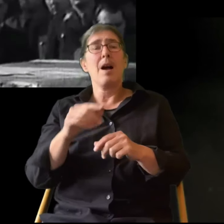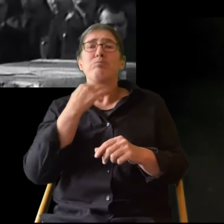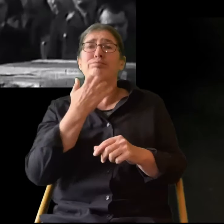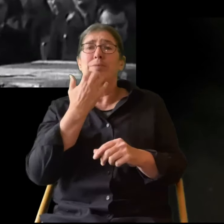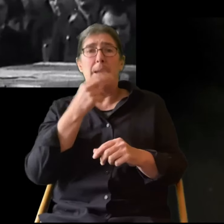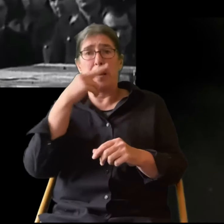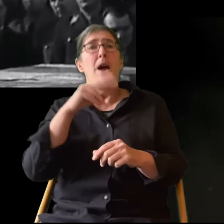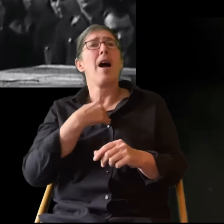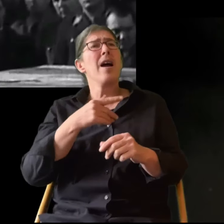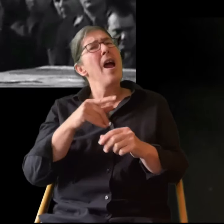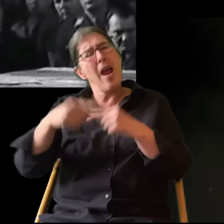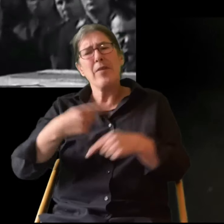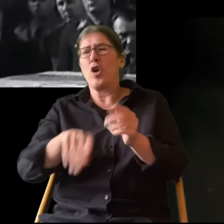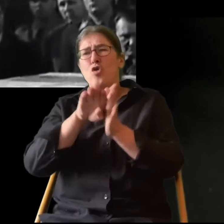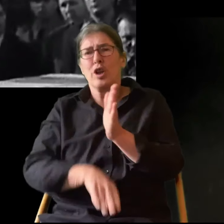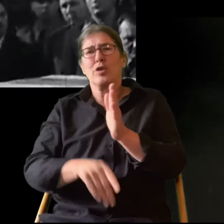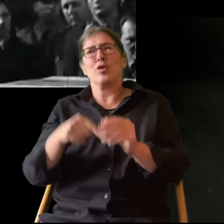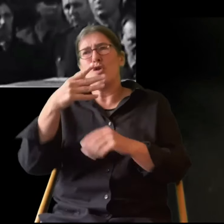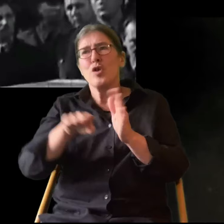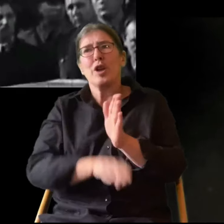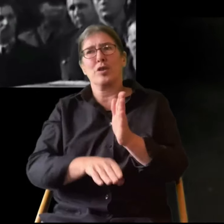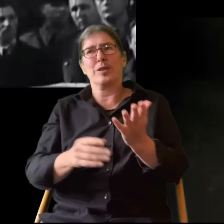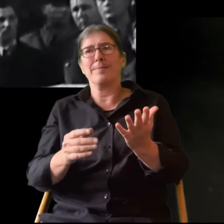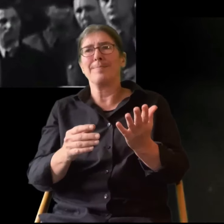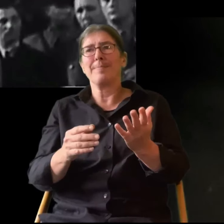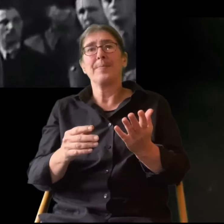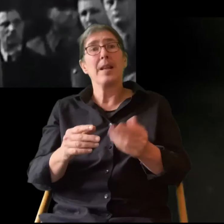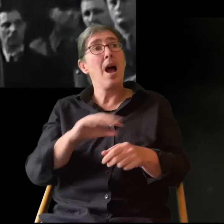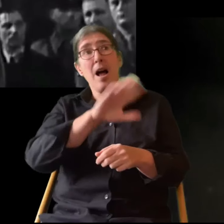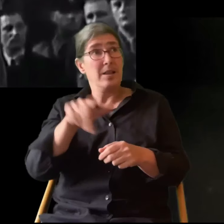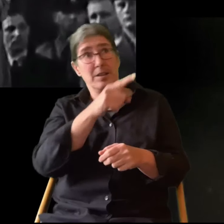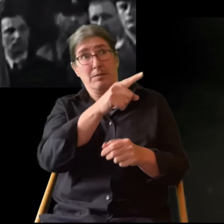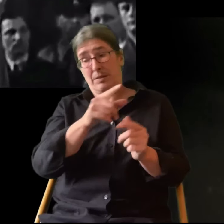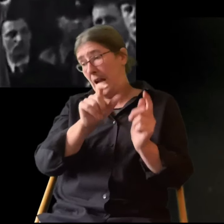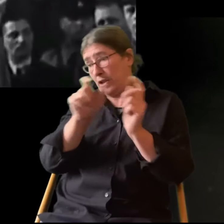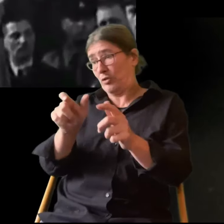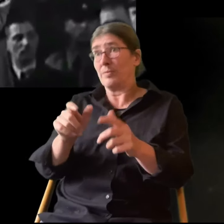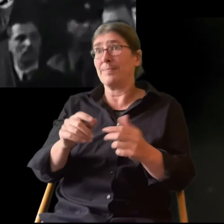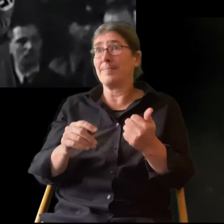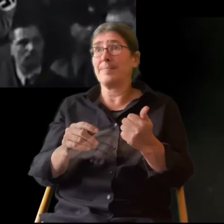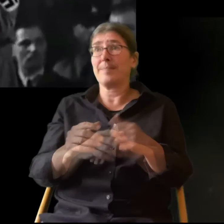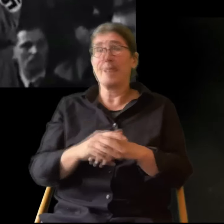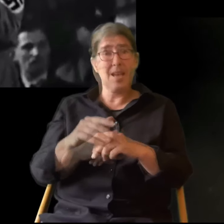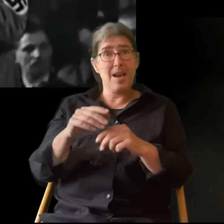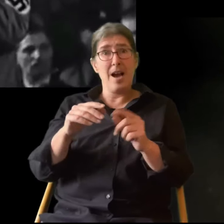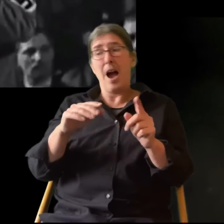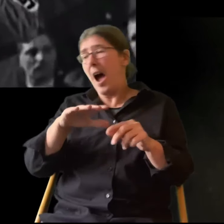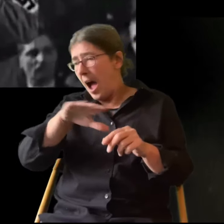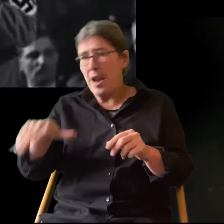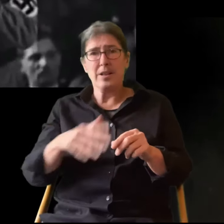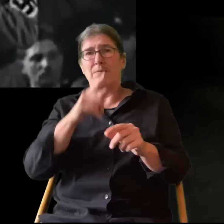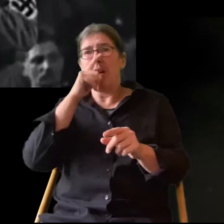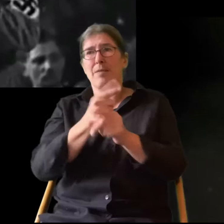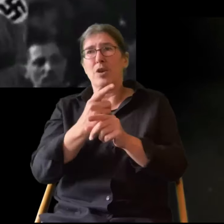Alles angestiftet und alles gemacht. Und alles verantwortet von den Männern des